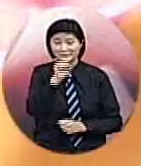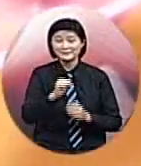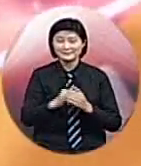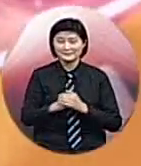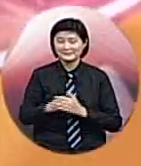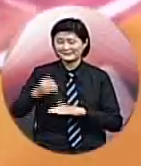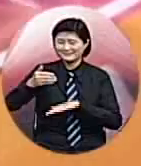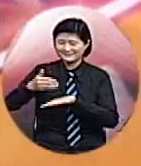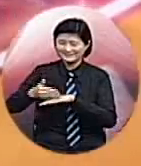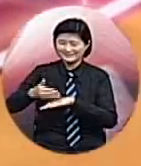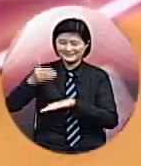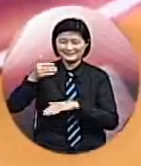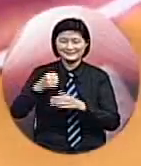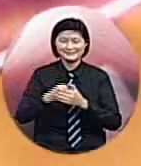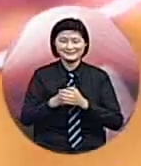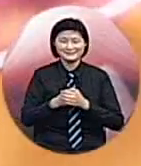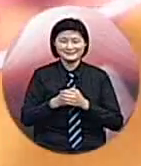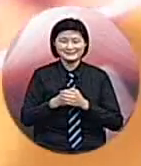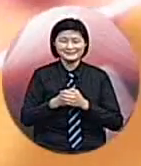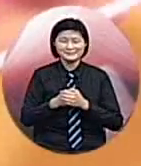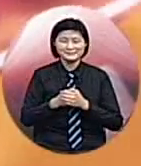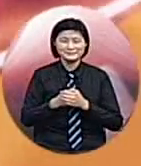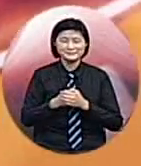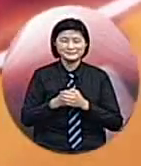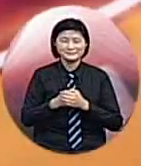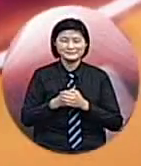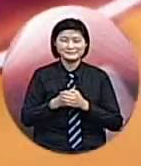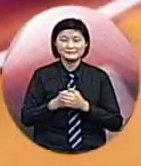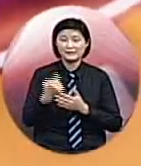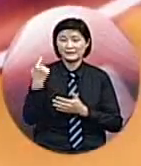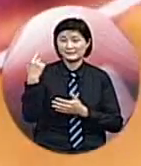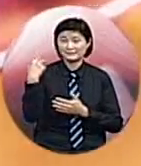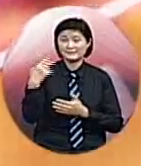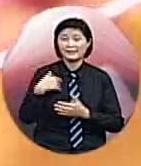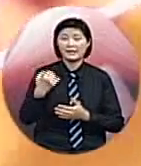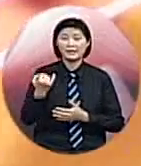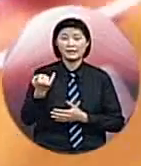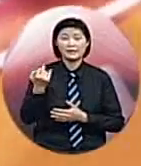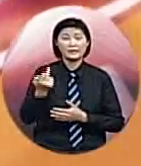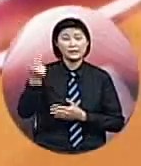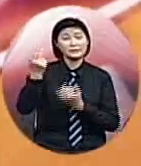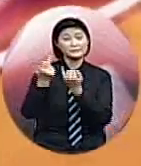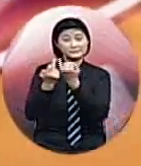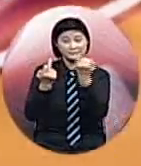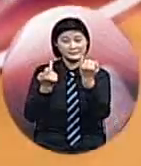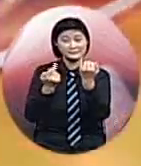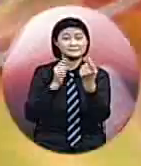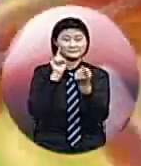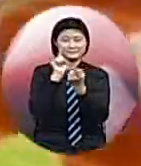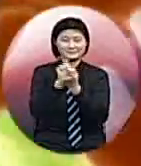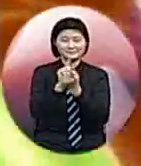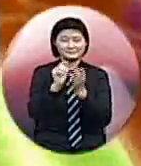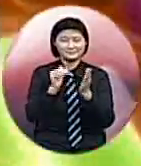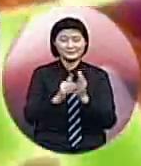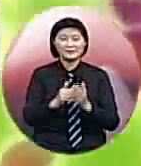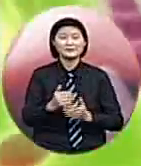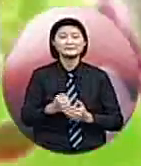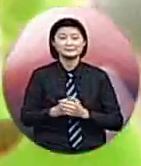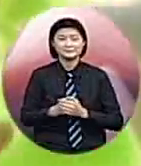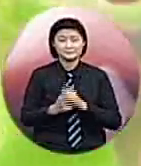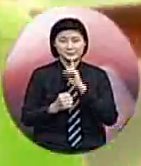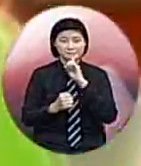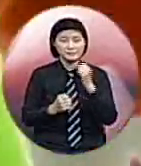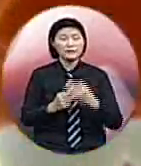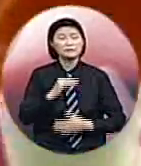네. 감사합니다. 예. 그러더라니까요. 예. 저 엊그제 우리 형수님을 만났는데요. 부산의 형수님 만났는데 형수님이